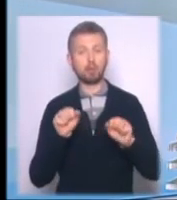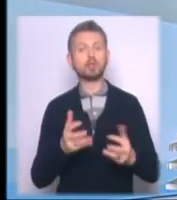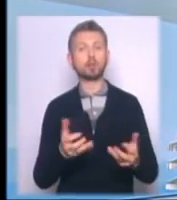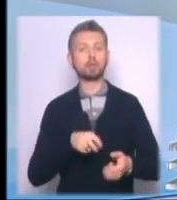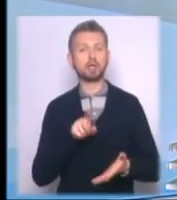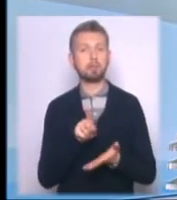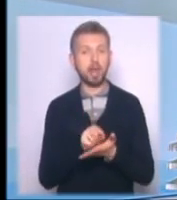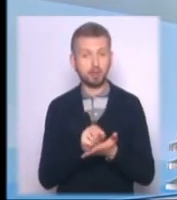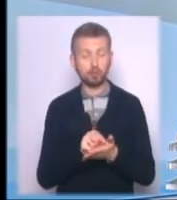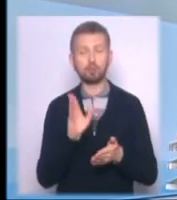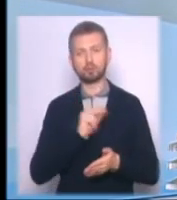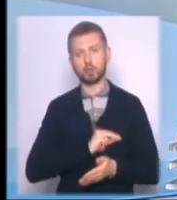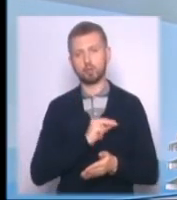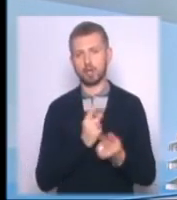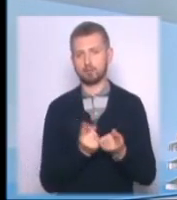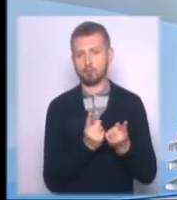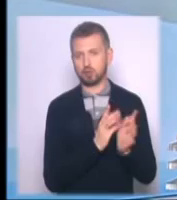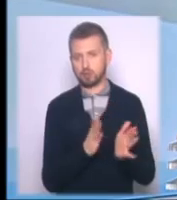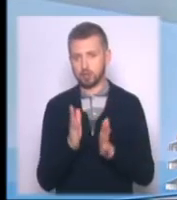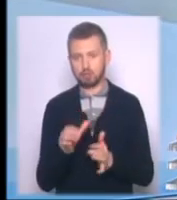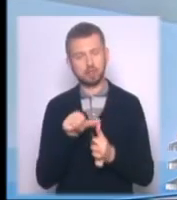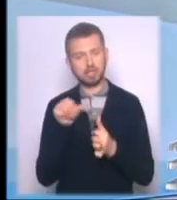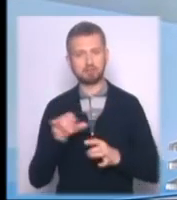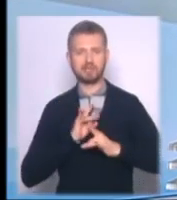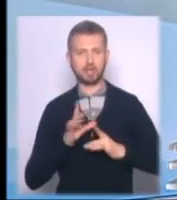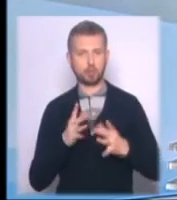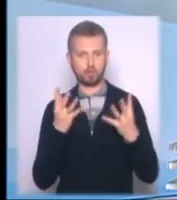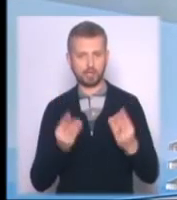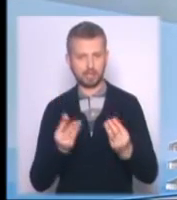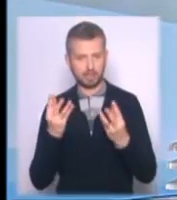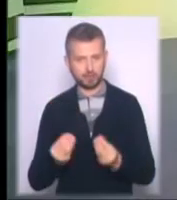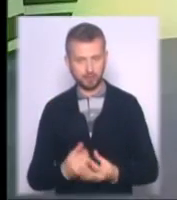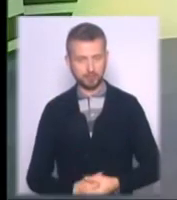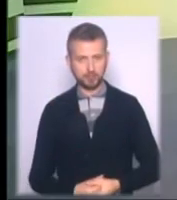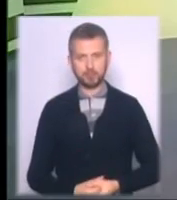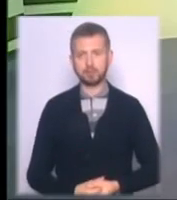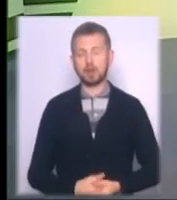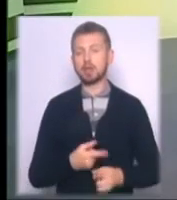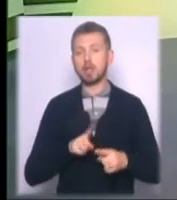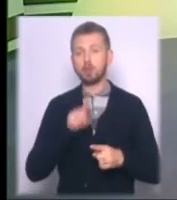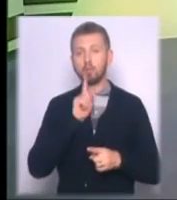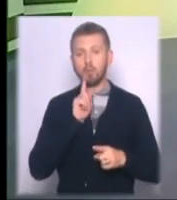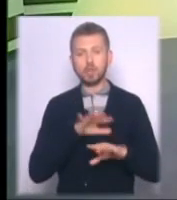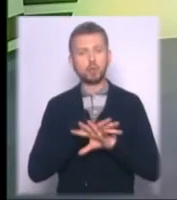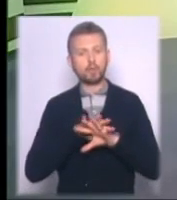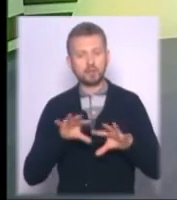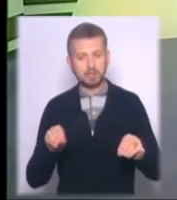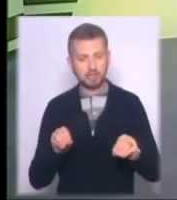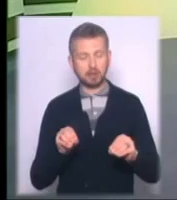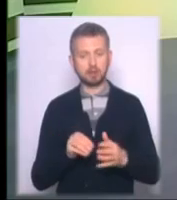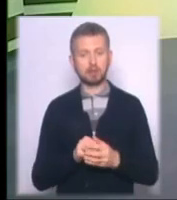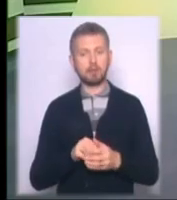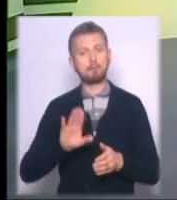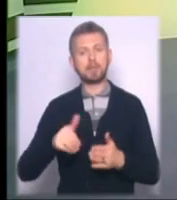пенсію, працюватимуть у штатному режимі, за винятком святкових днів. На цьому поки що все.